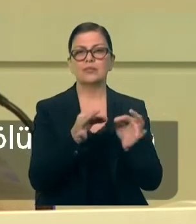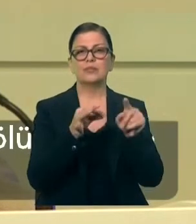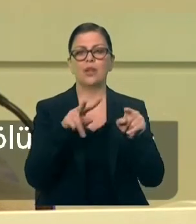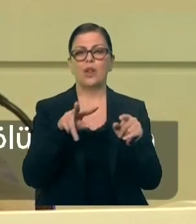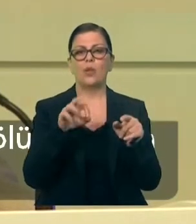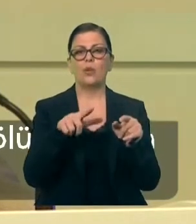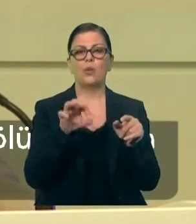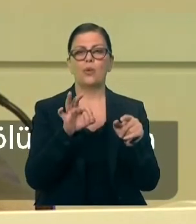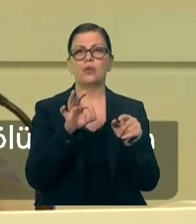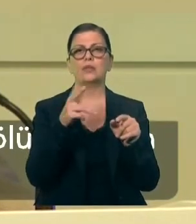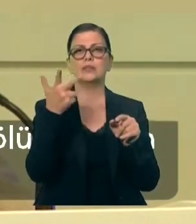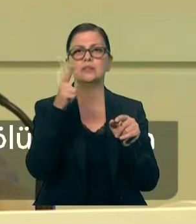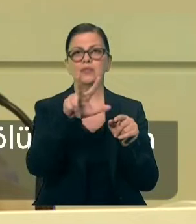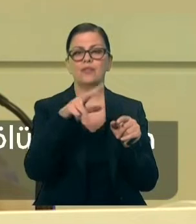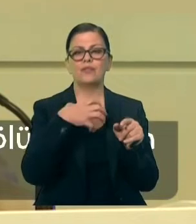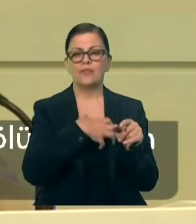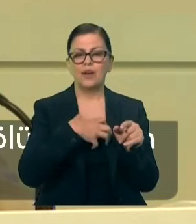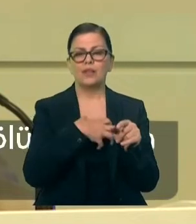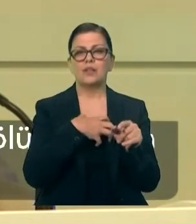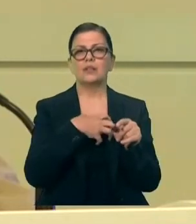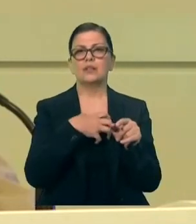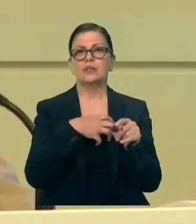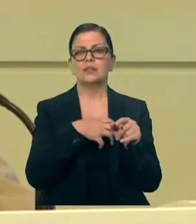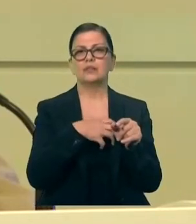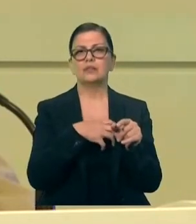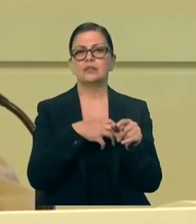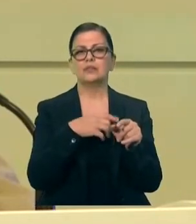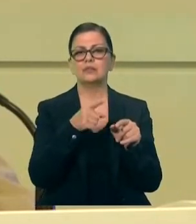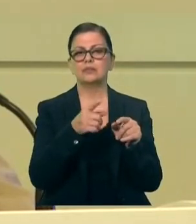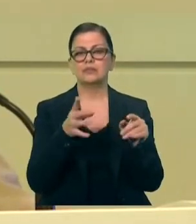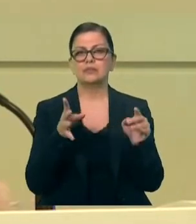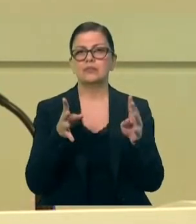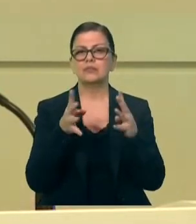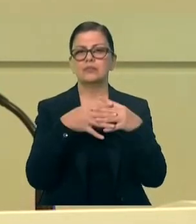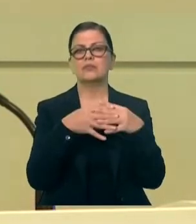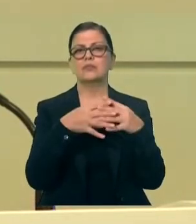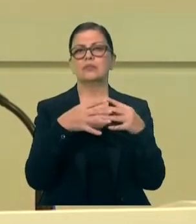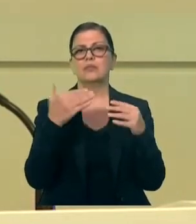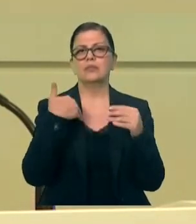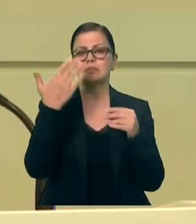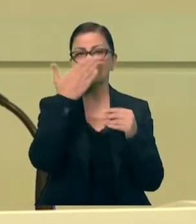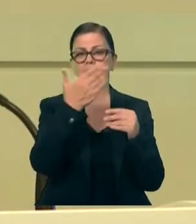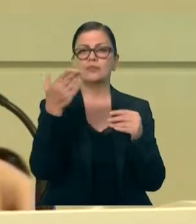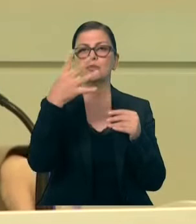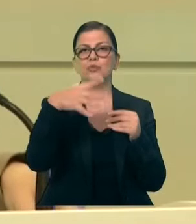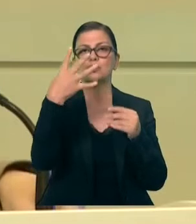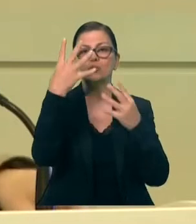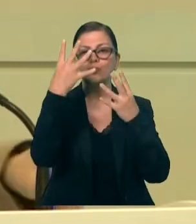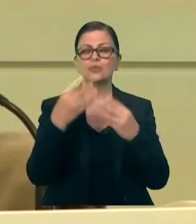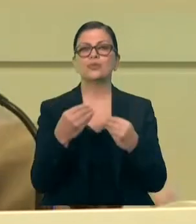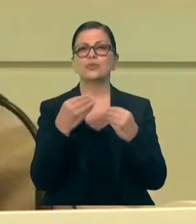özündə 3 elementi əks etdirir. Onlar birləşərək xalqımızın 44 gündə